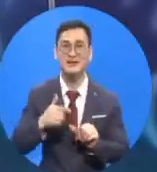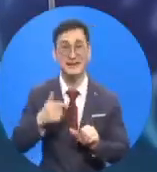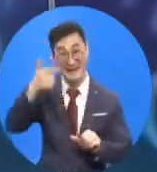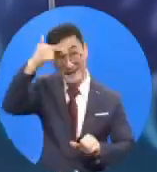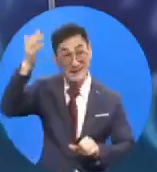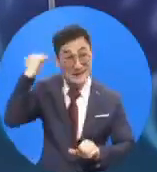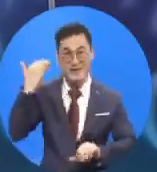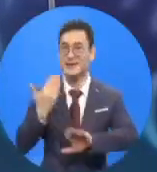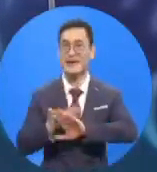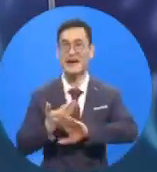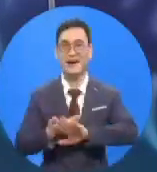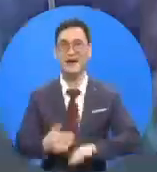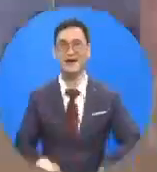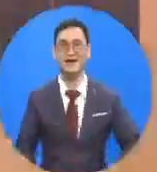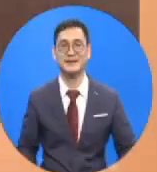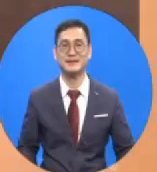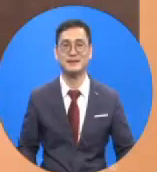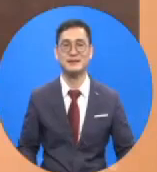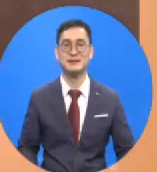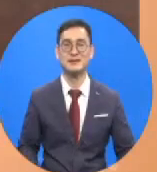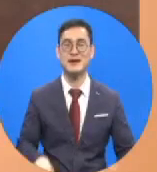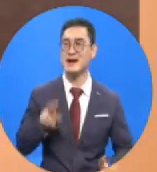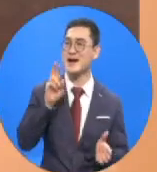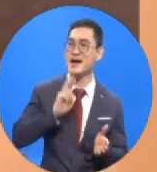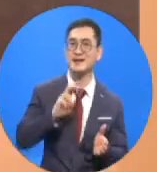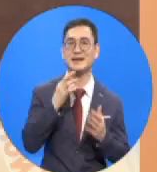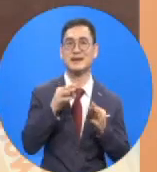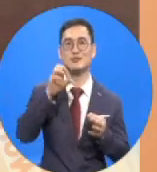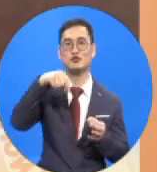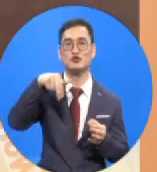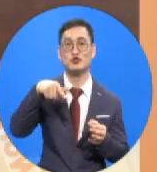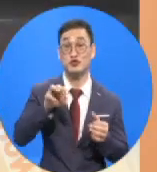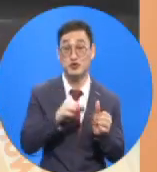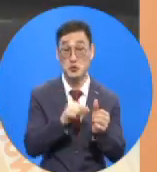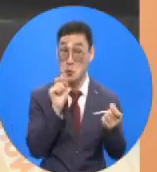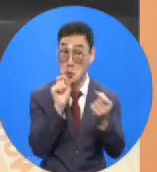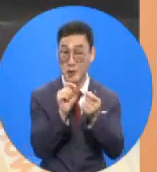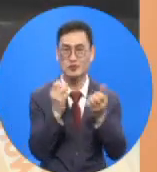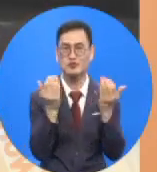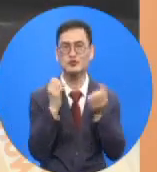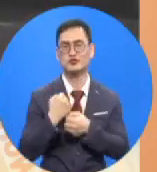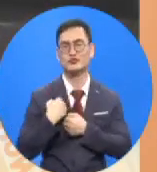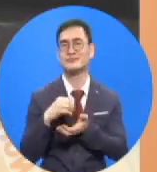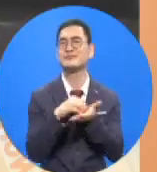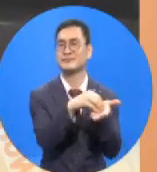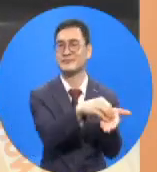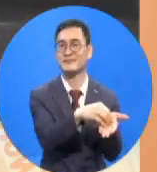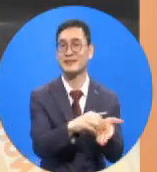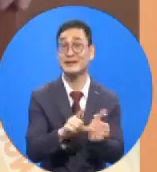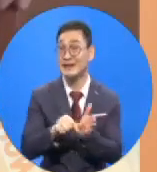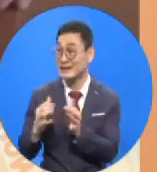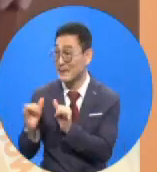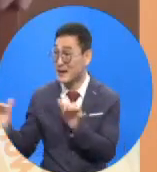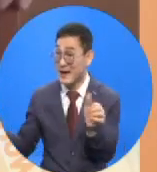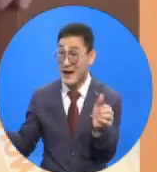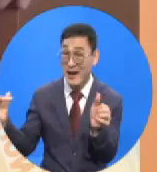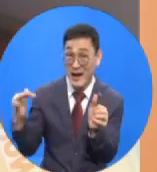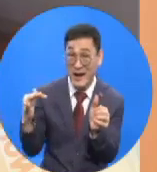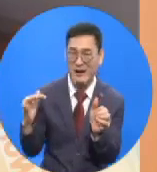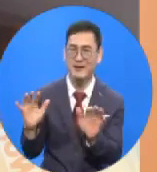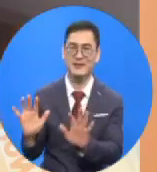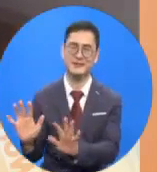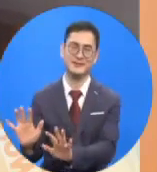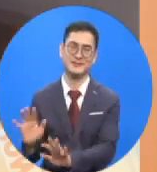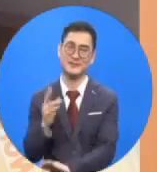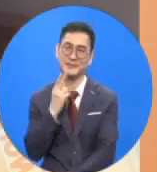많은 또 팬들이 계시니까 요즘 거야 아직 모르겠습니다 많은 어쨌든 라이머 이런 14대 뿐만 아니라 진적 좀전에 우리가 했던 정치